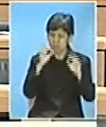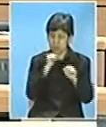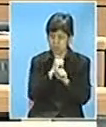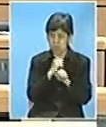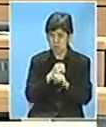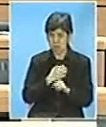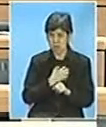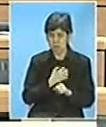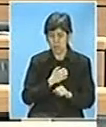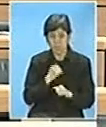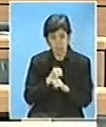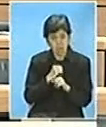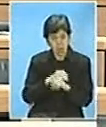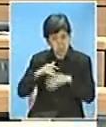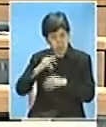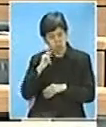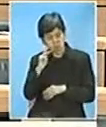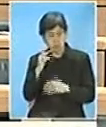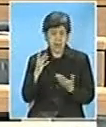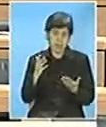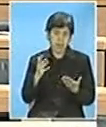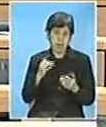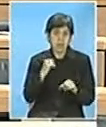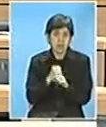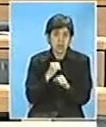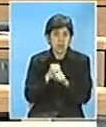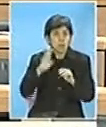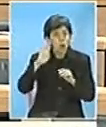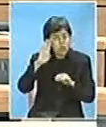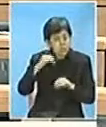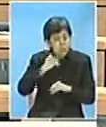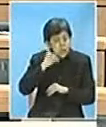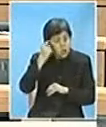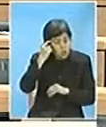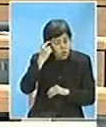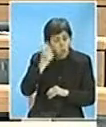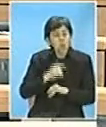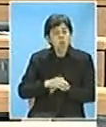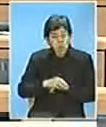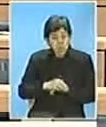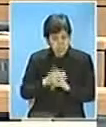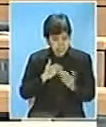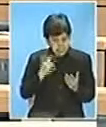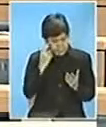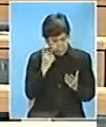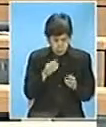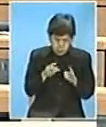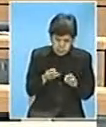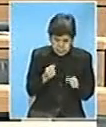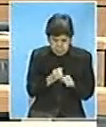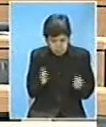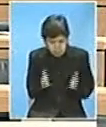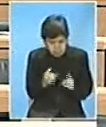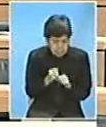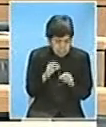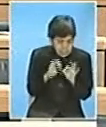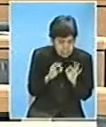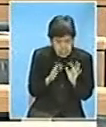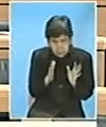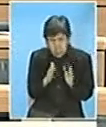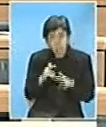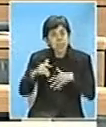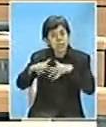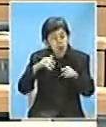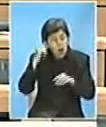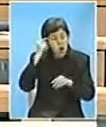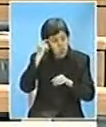แต่ผู้ประชาชนผู้ใช้เท่านั้นผู้ประกอบการนะครับก็จะได้การส่งสัญญาณว่าเราจะส่งเสริมหรือจะทำอย่างไรนะครับแล้วก็ประชาชน